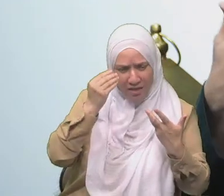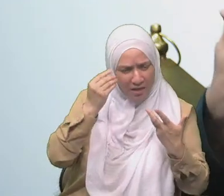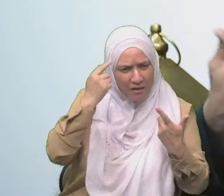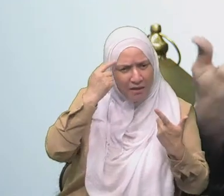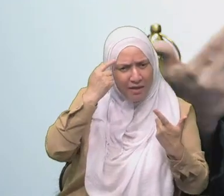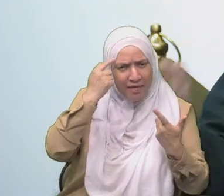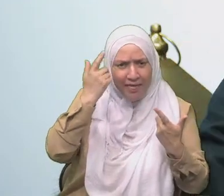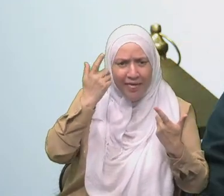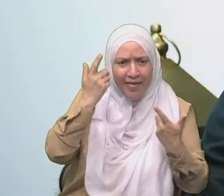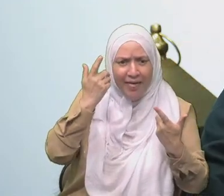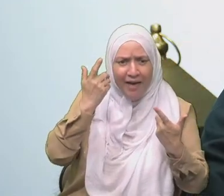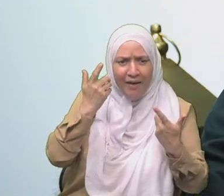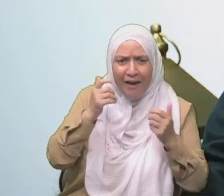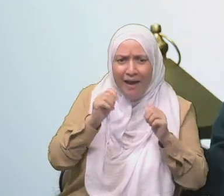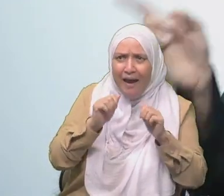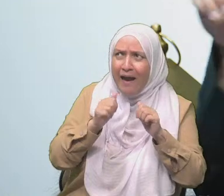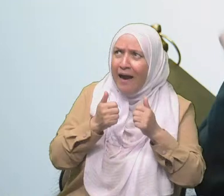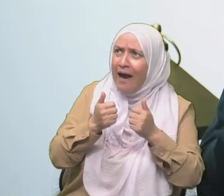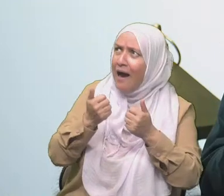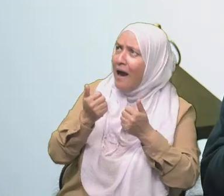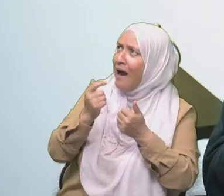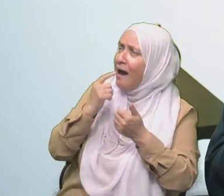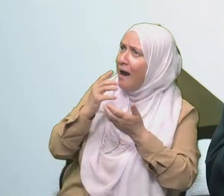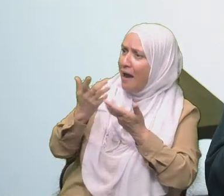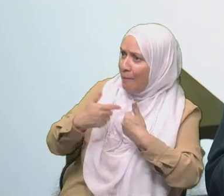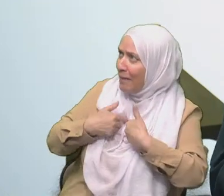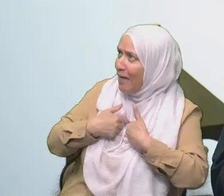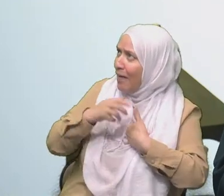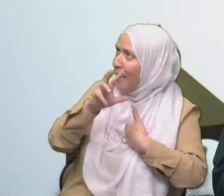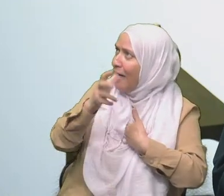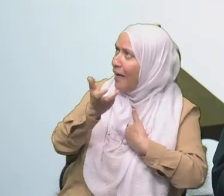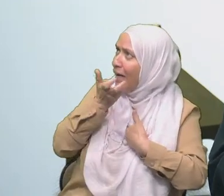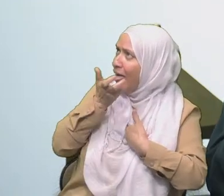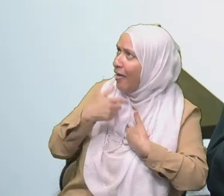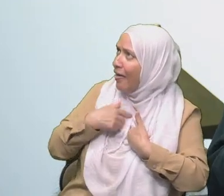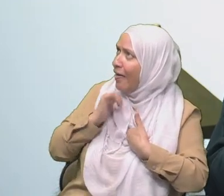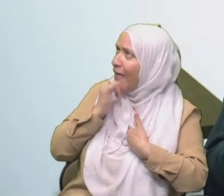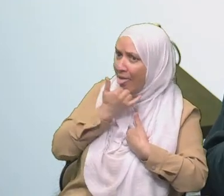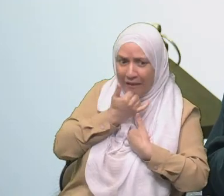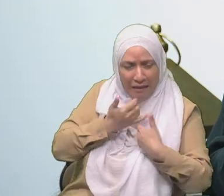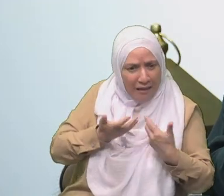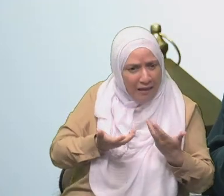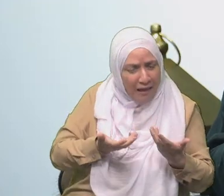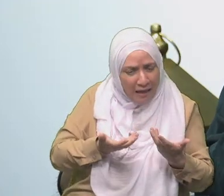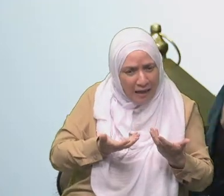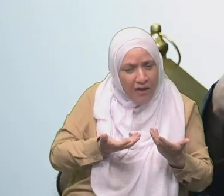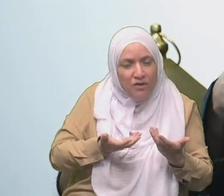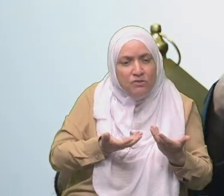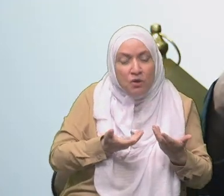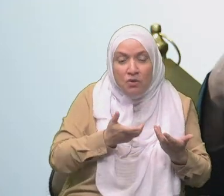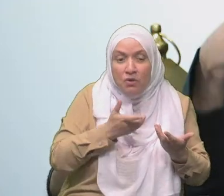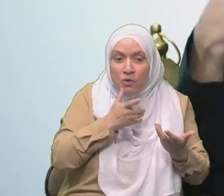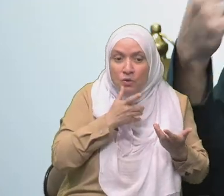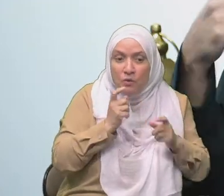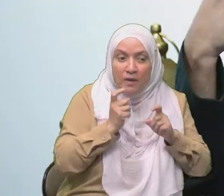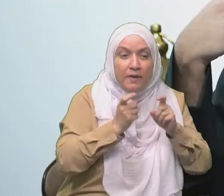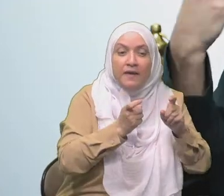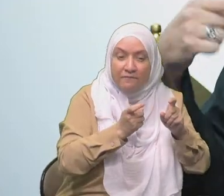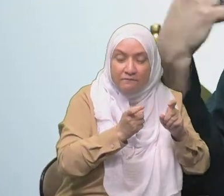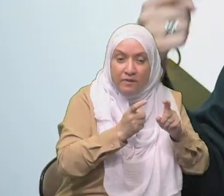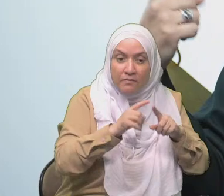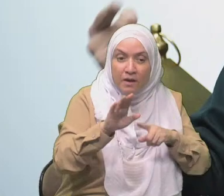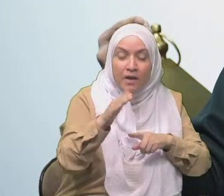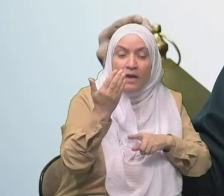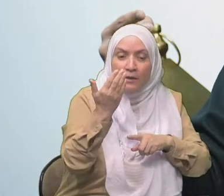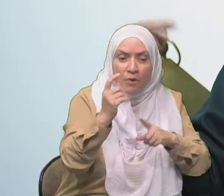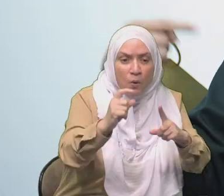Which means Allah wants to forgive you. يُرِيدُ اللَّهُ أَن يَتُوبَ عَلَيْكُمْ. Allah wants to forgive you. But you've got to be willing